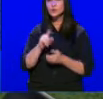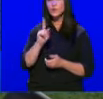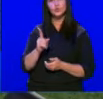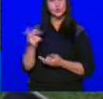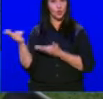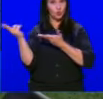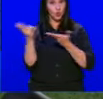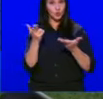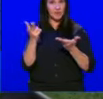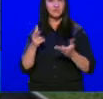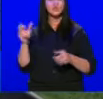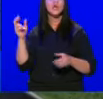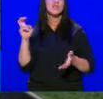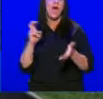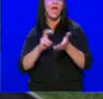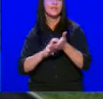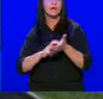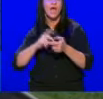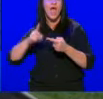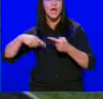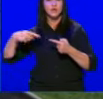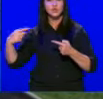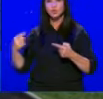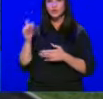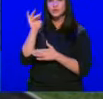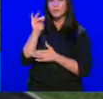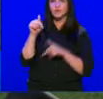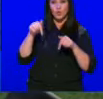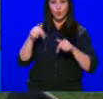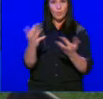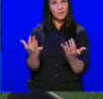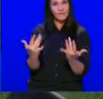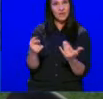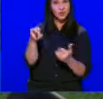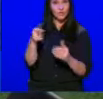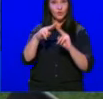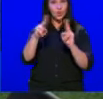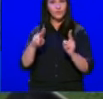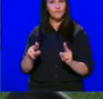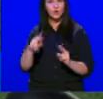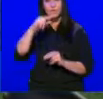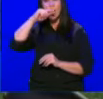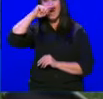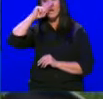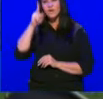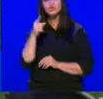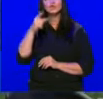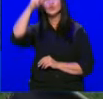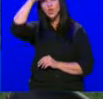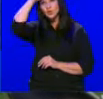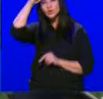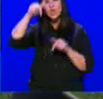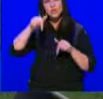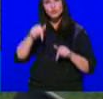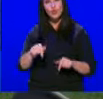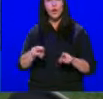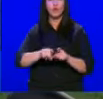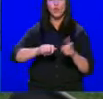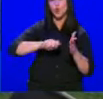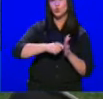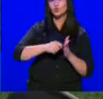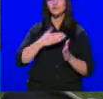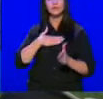са доставчици на енергийни ресурси, да бъдат тук привлечени в този форум. Важно е, че и Турция тук, като